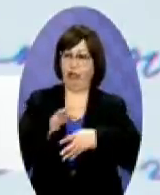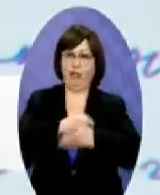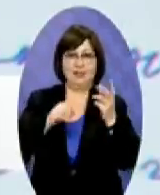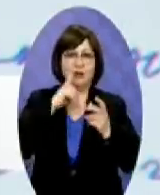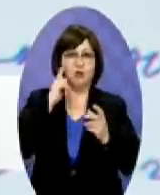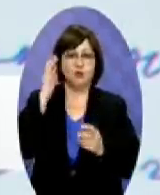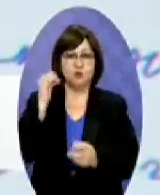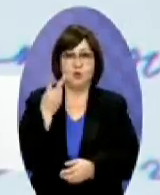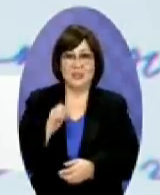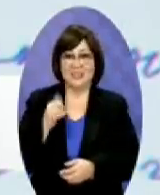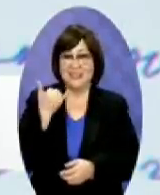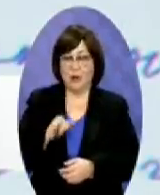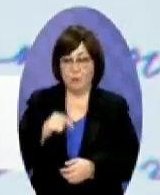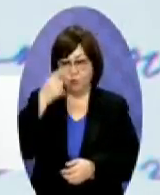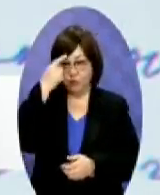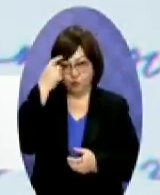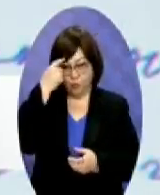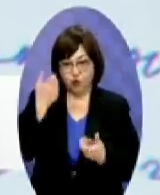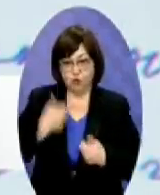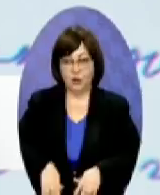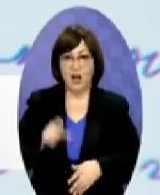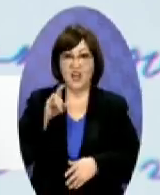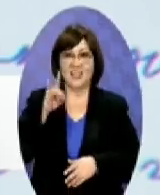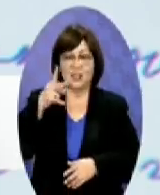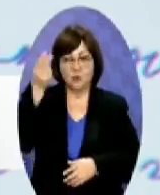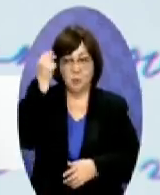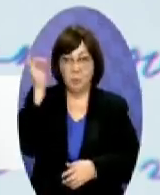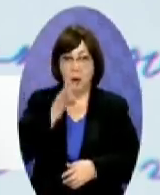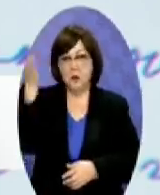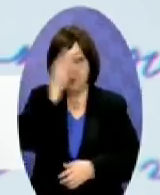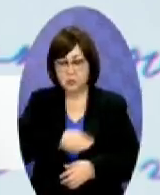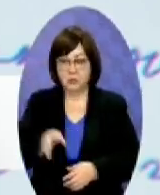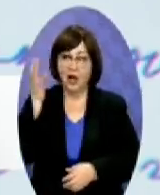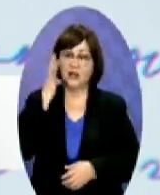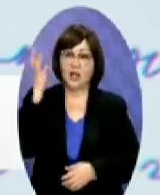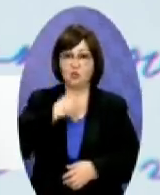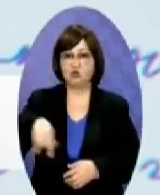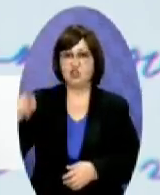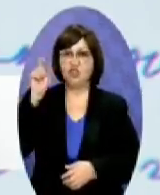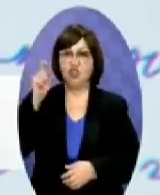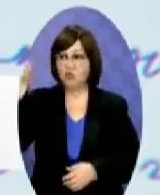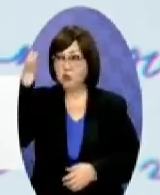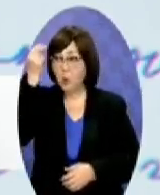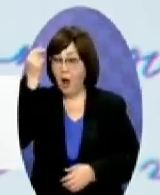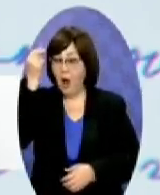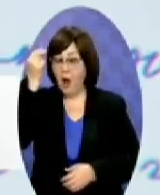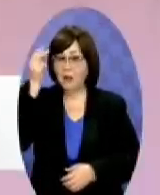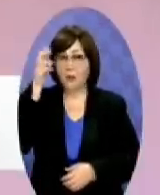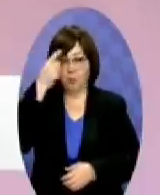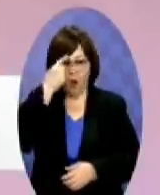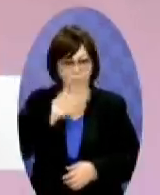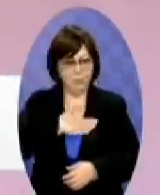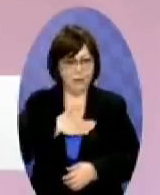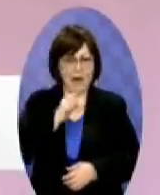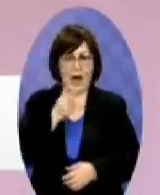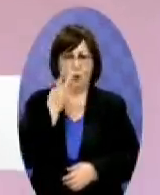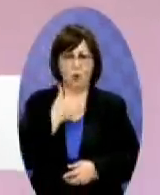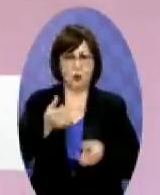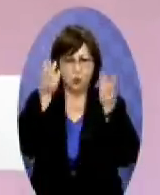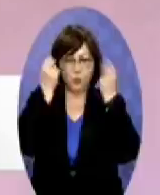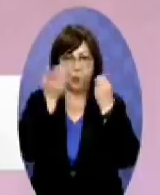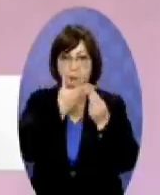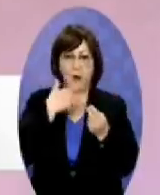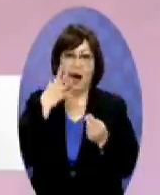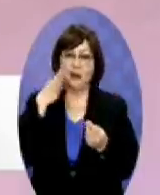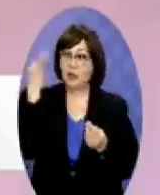их хэлээ гүйтэж судлахгүй гадны улс орны хэллийг сурч байна. Энэ нь ирээдүйд Монгол ахагаар сэтгэхгүй гадныхныг даган дурайсан сэтгэлгээг бий